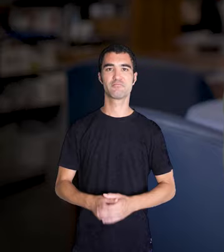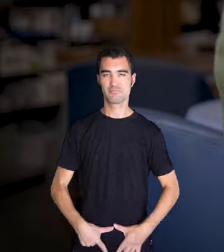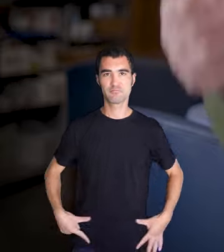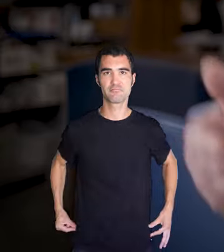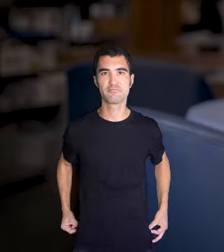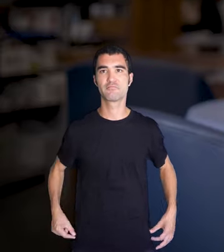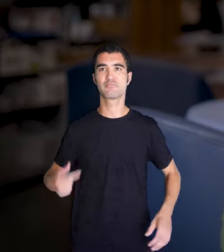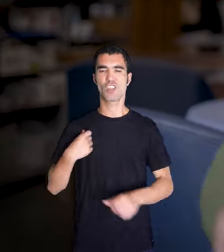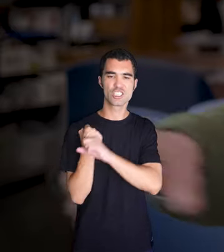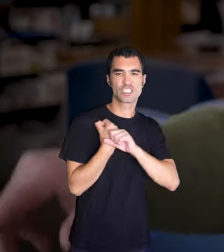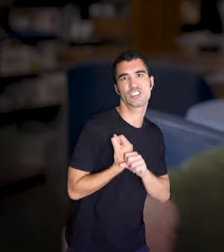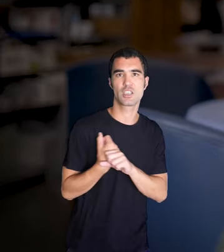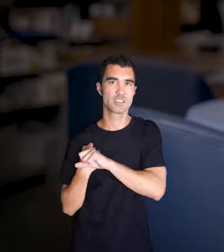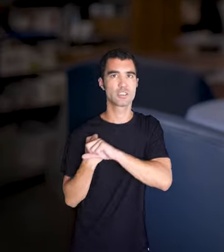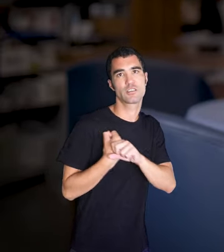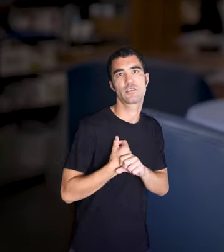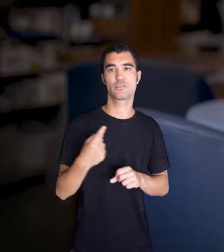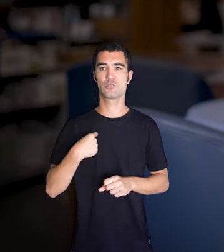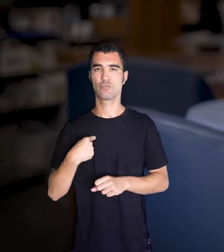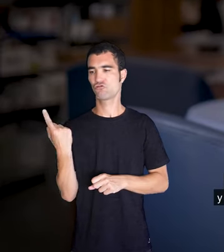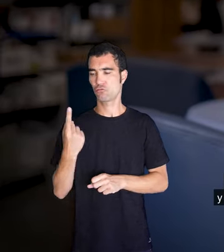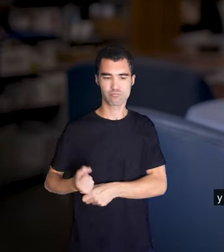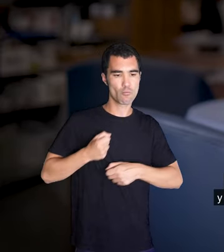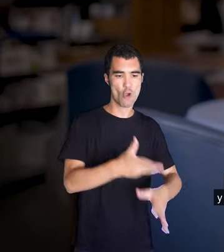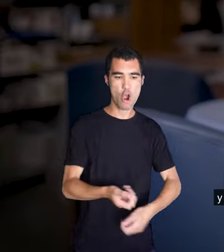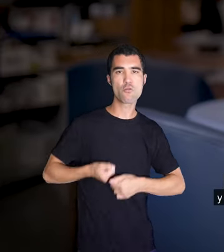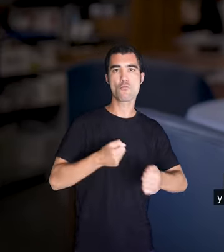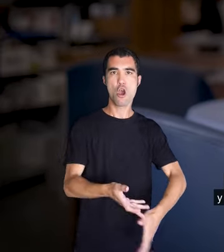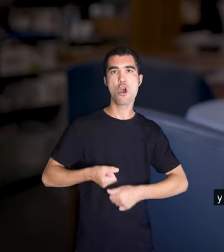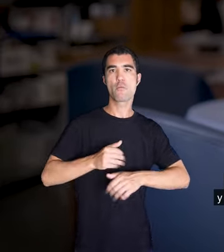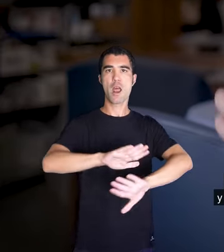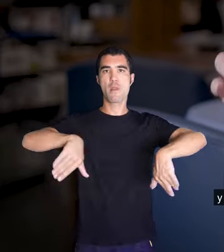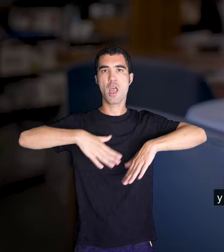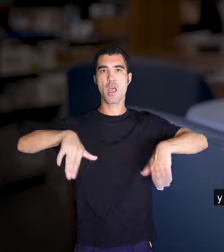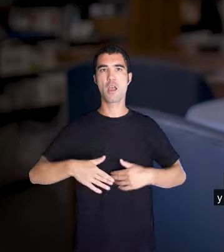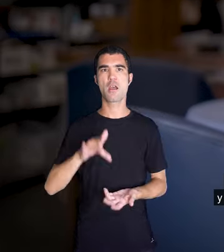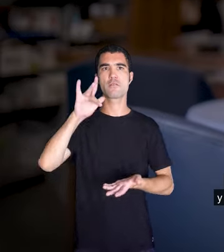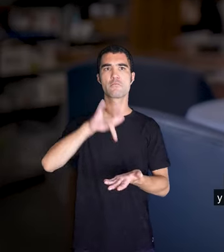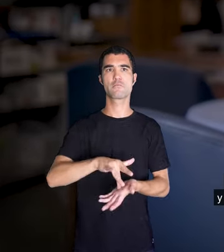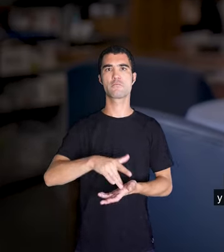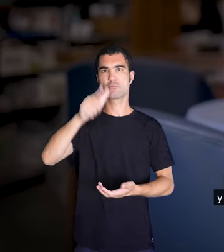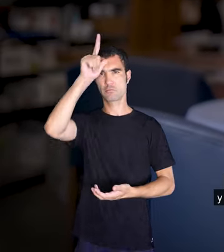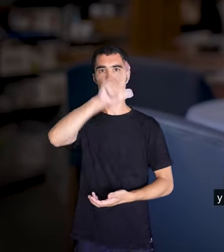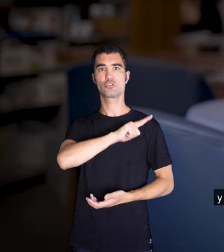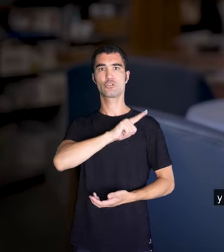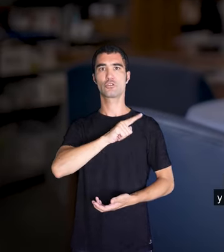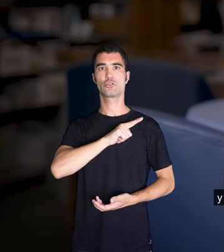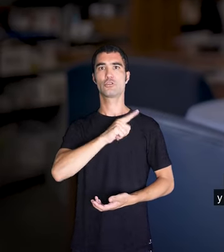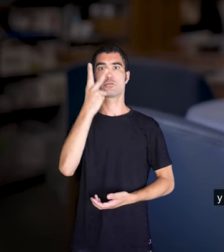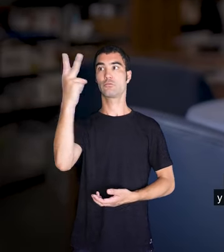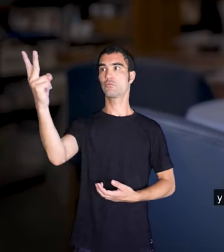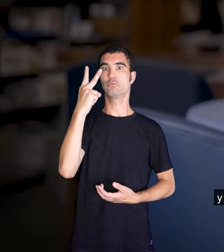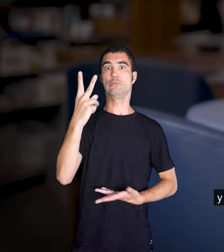i vaig començar a tirar sac dins d'un cloc que feia la platja. Amb això compareixen 2 soldats. Va dir,